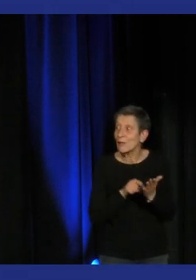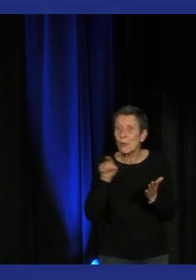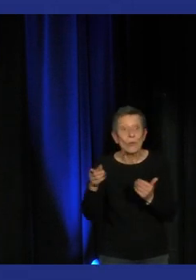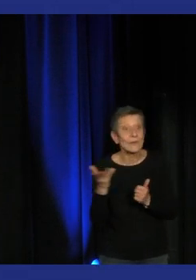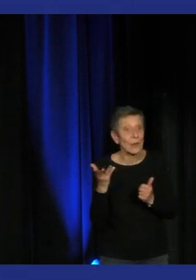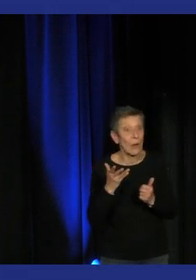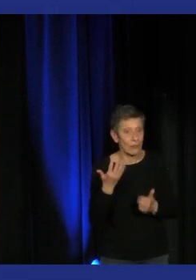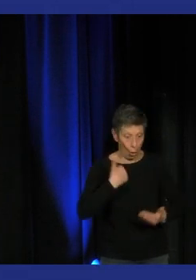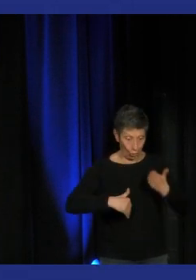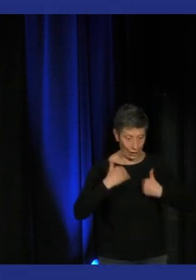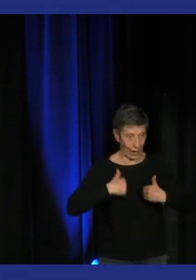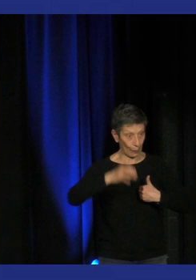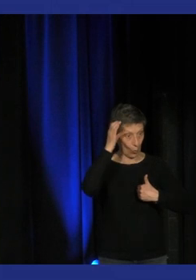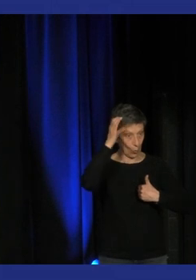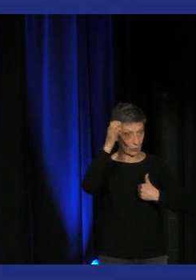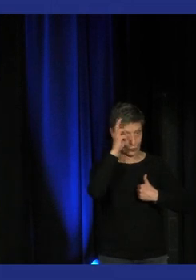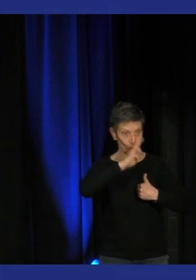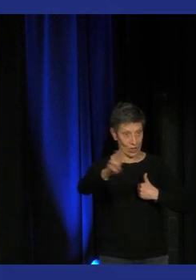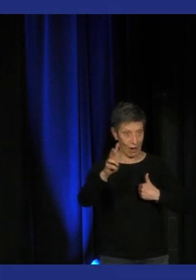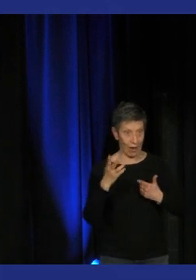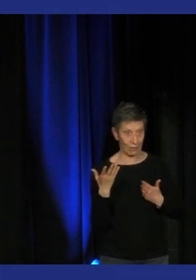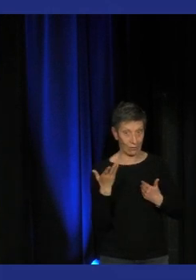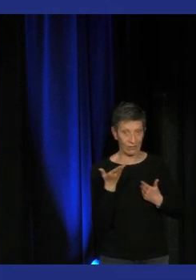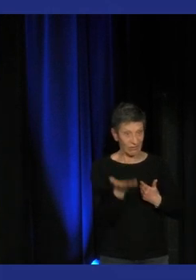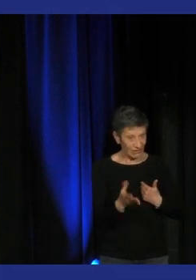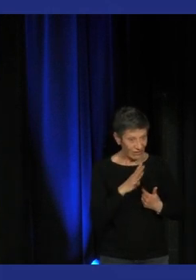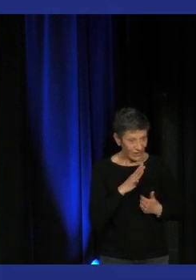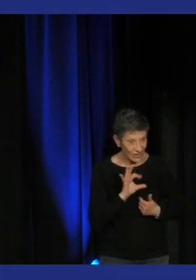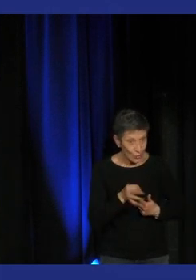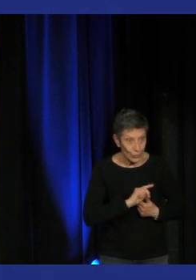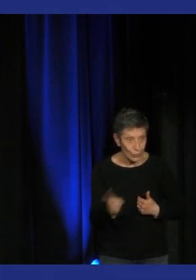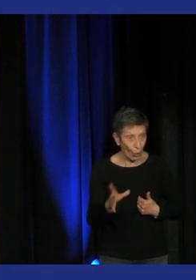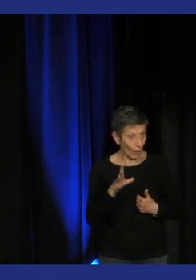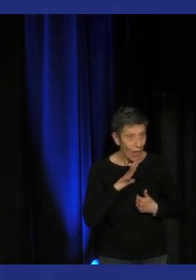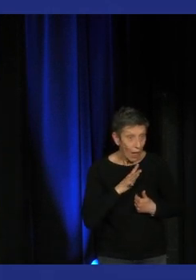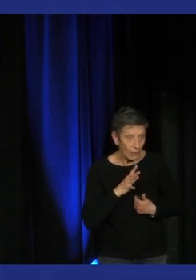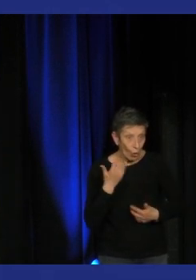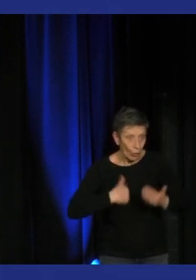comme concept général. Il y a des handicaps variés, effectivement, qui...